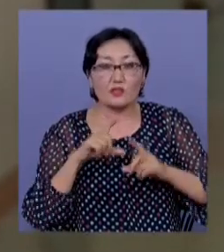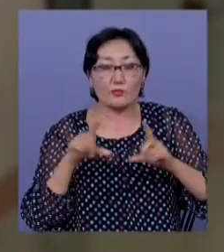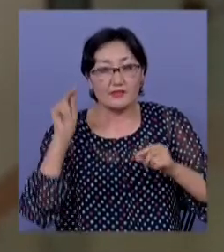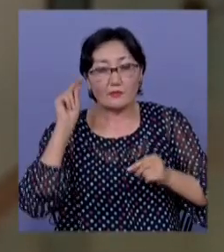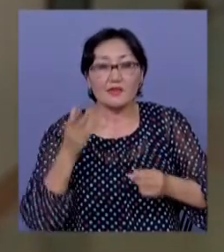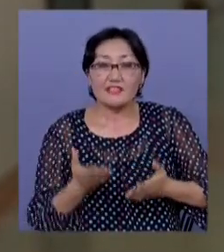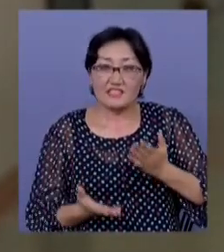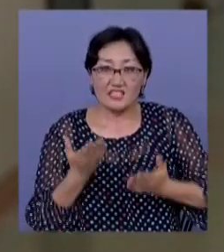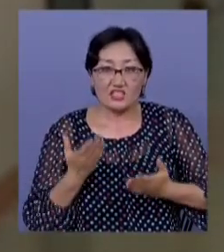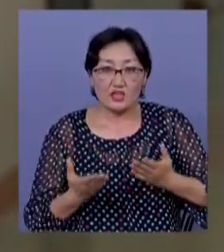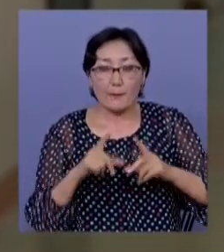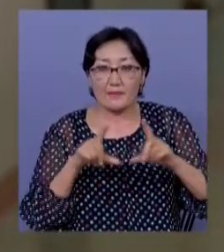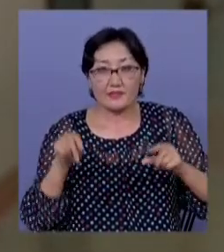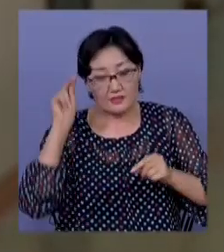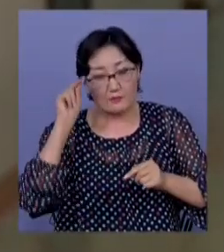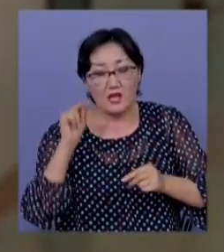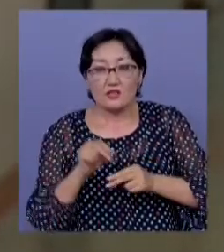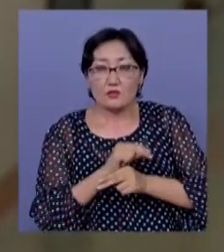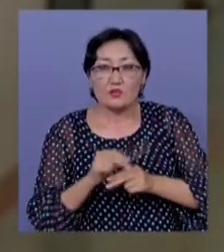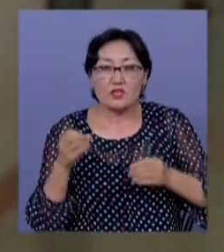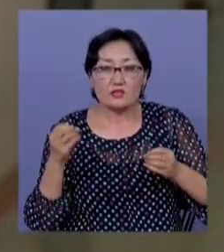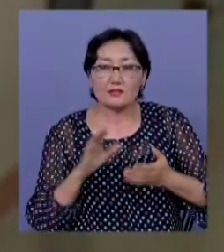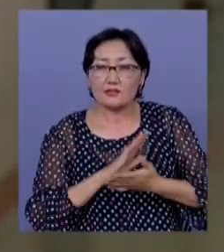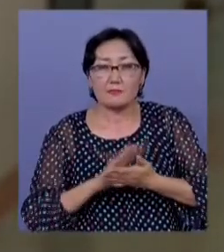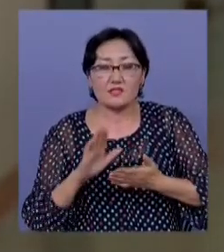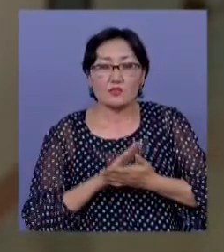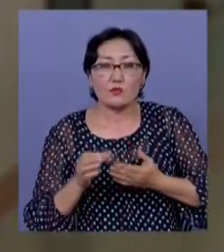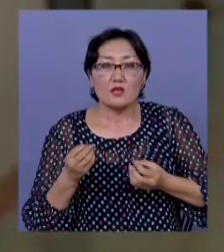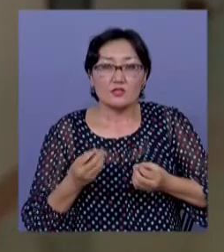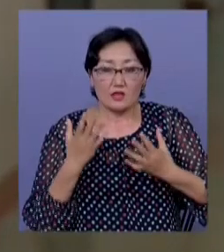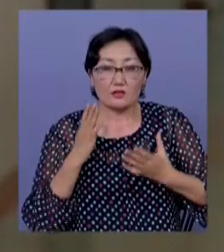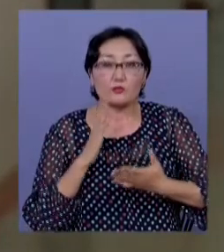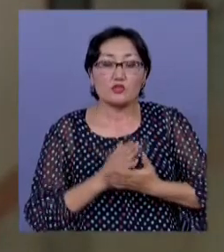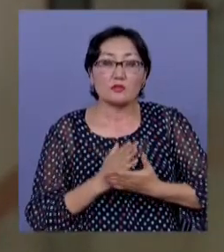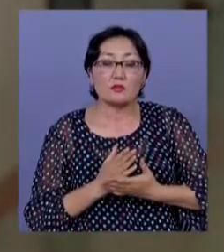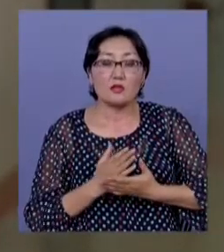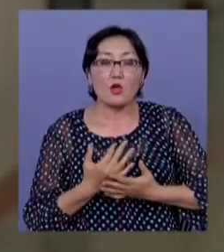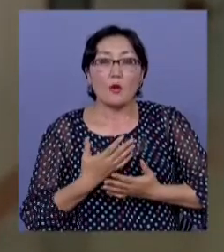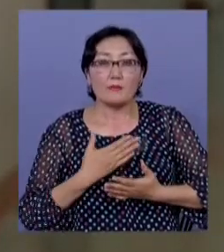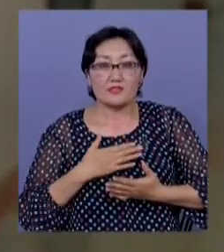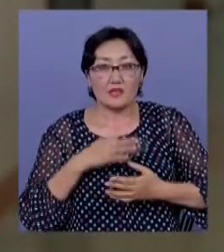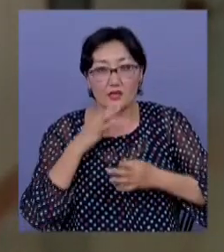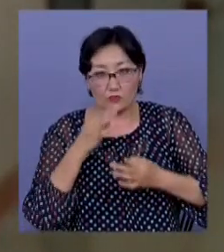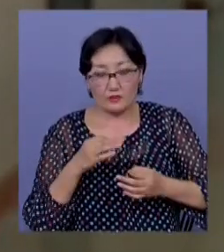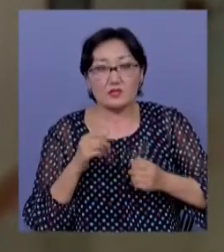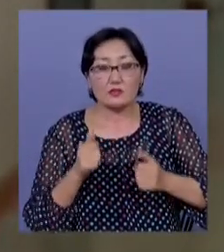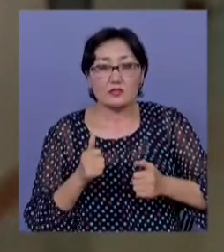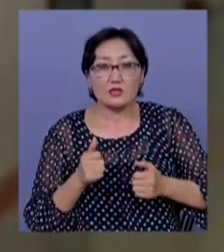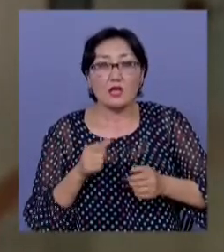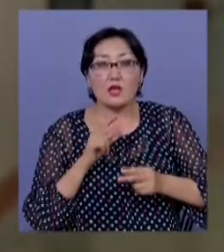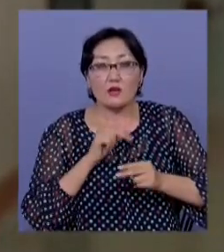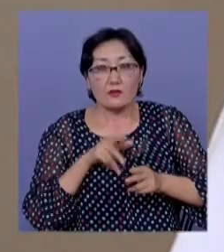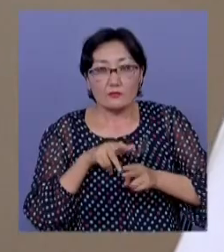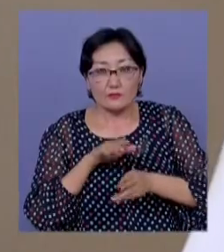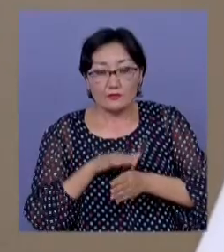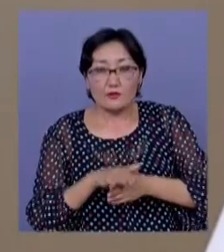Егер мектеп тап-таза болып кәдімгі жарқырап тұрса, біз айтуға да жақсы, істетуге де